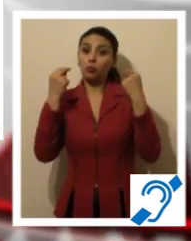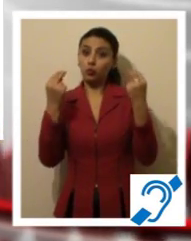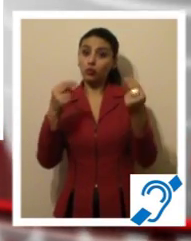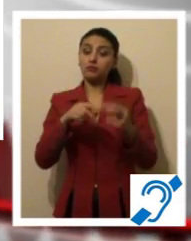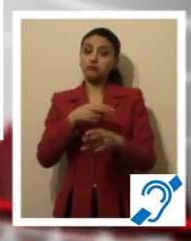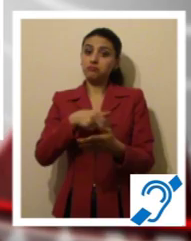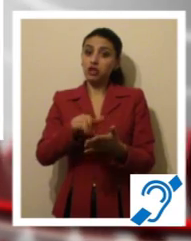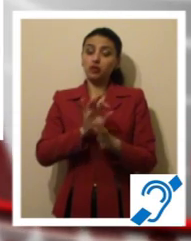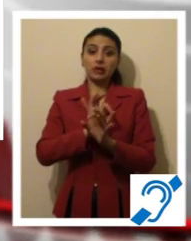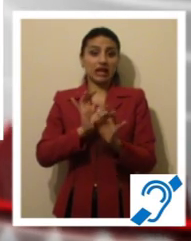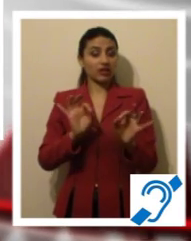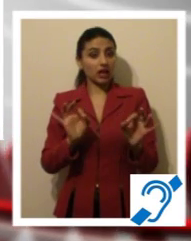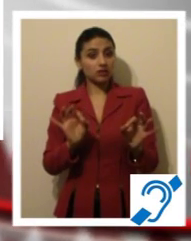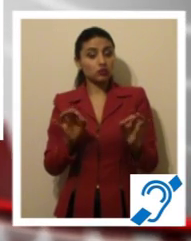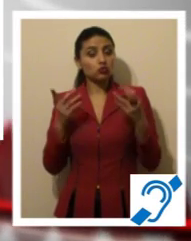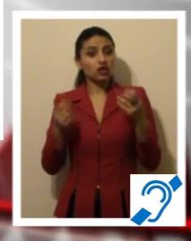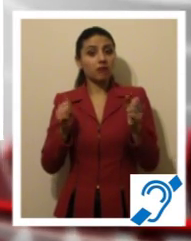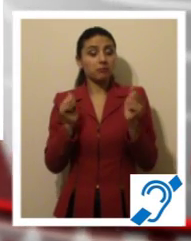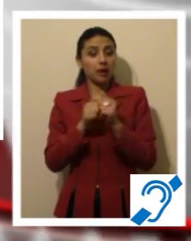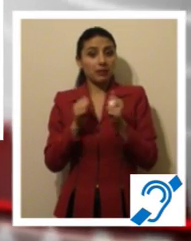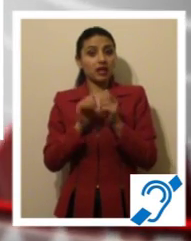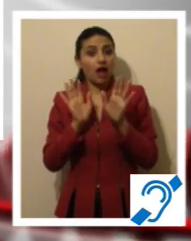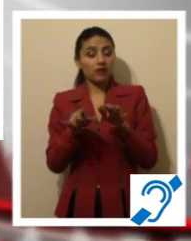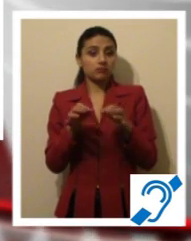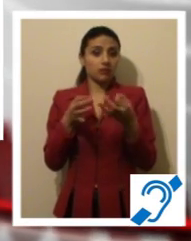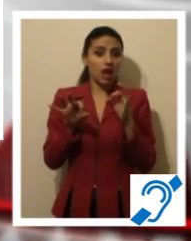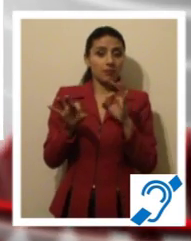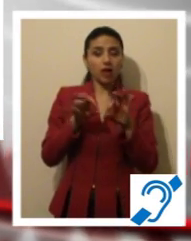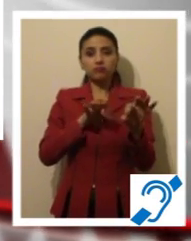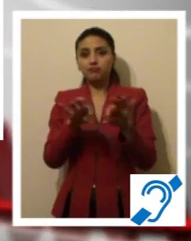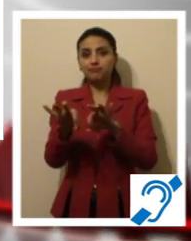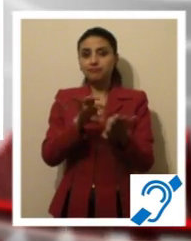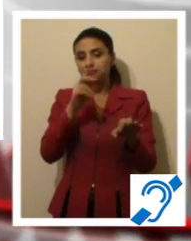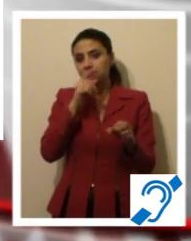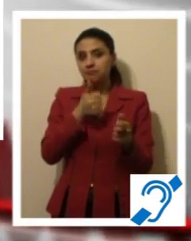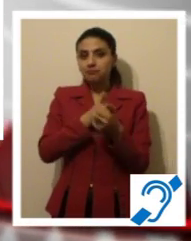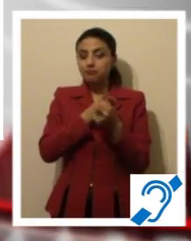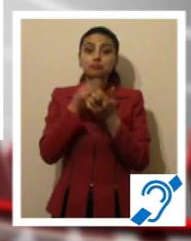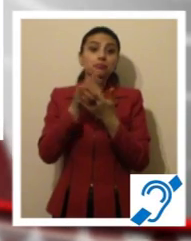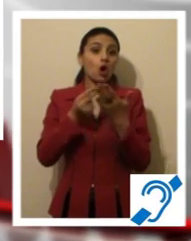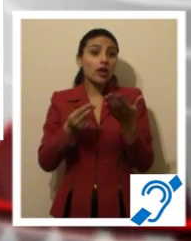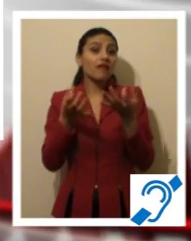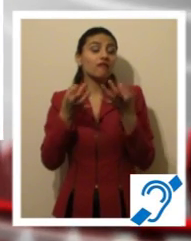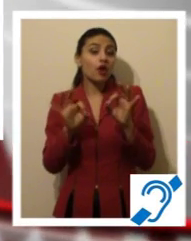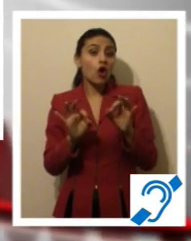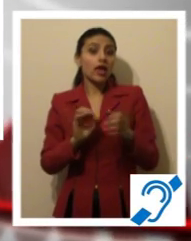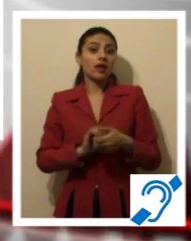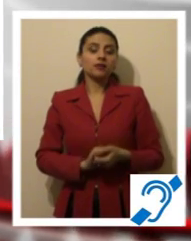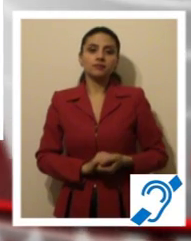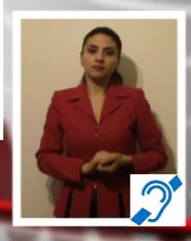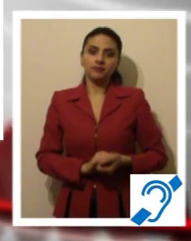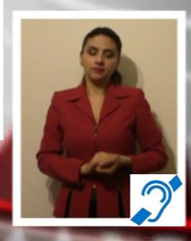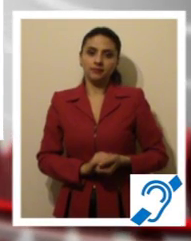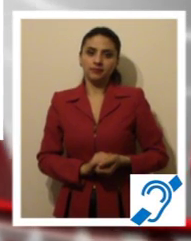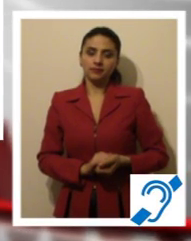acces și cu ce suprafețe permit asemenea, pe ce suprafețe e permis asemenea, a se